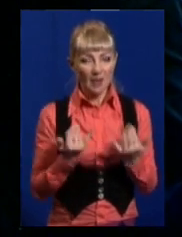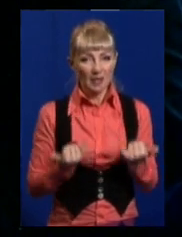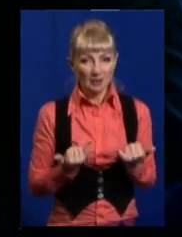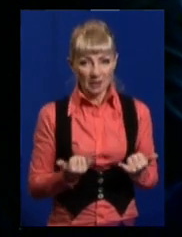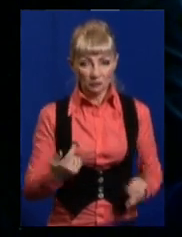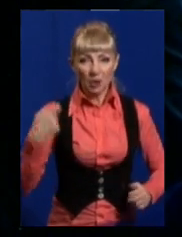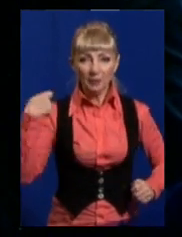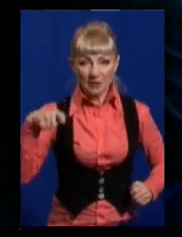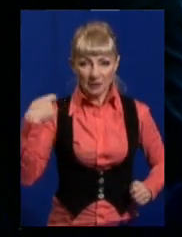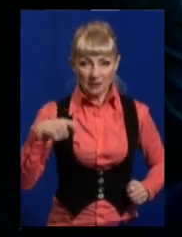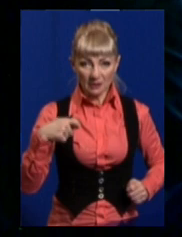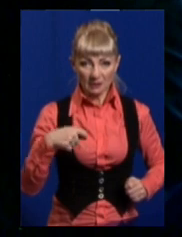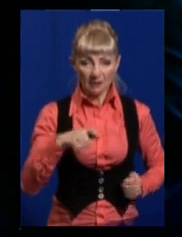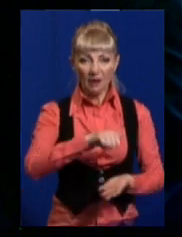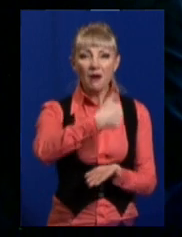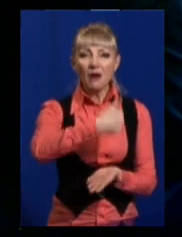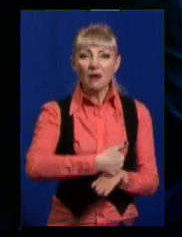президента, лідерів